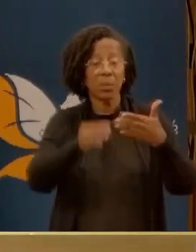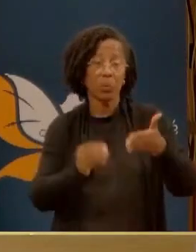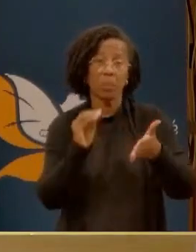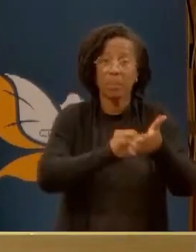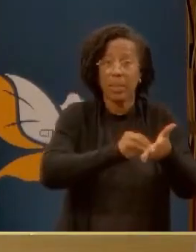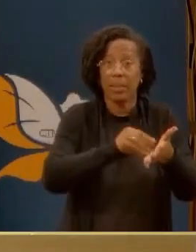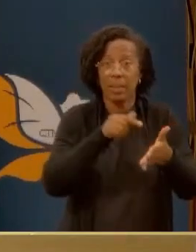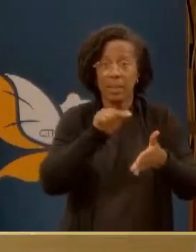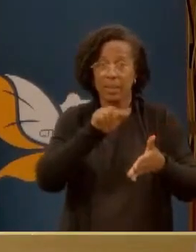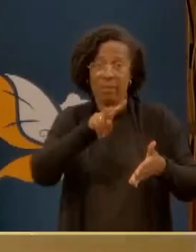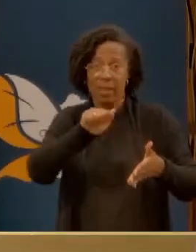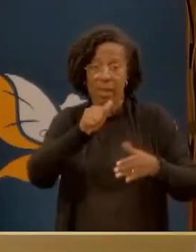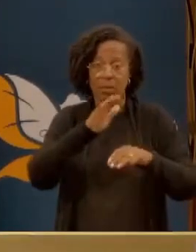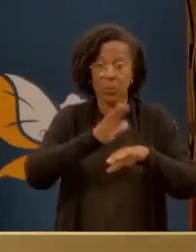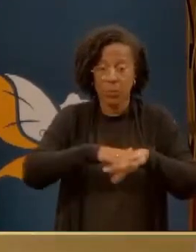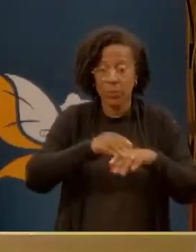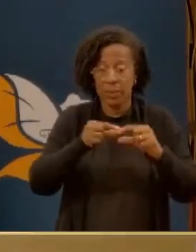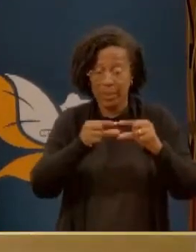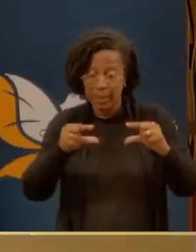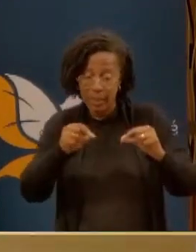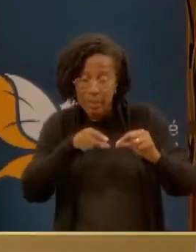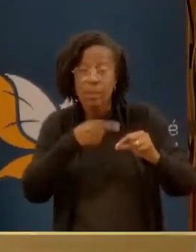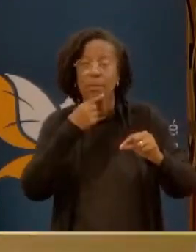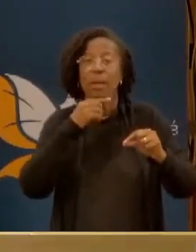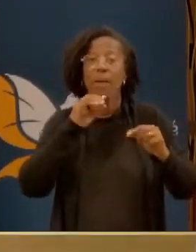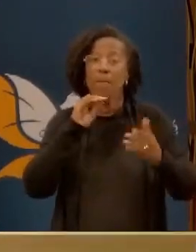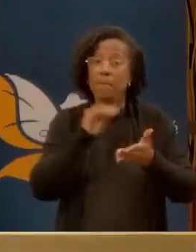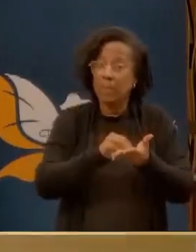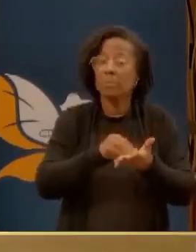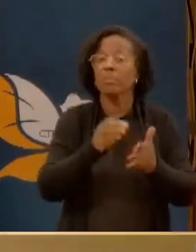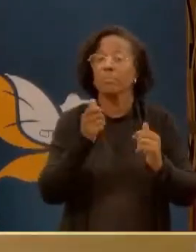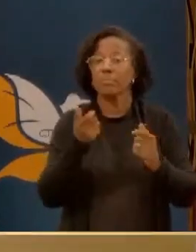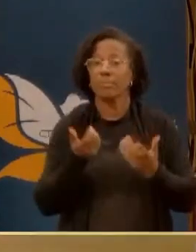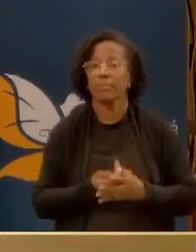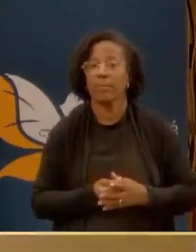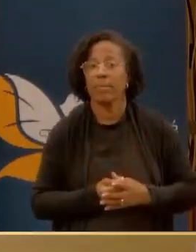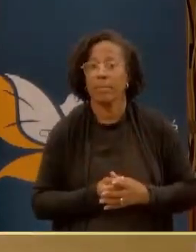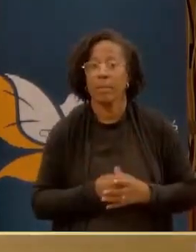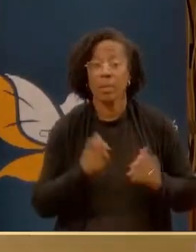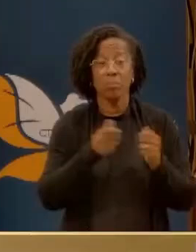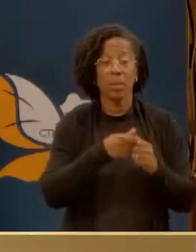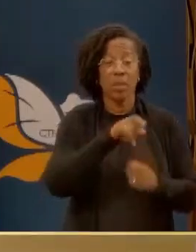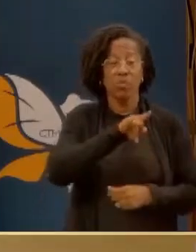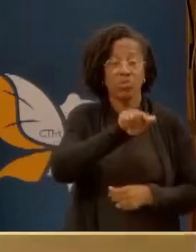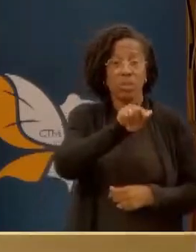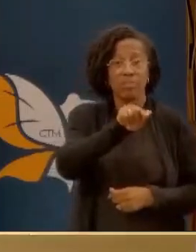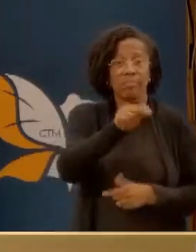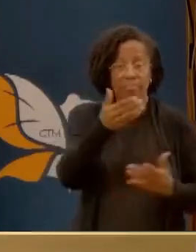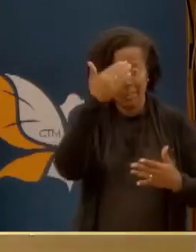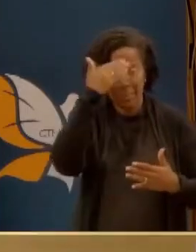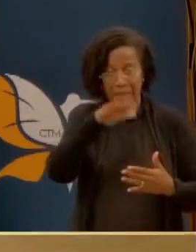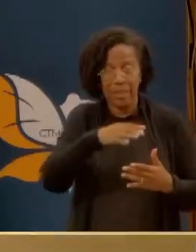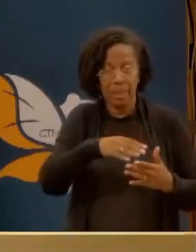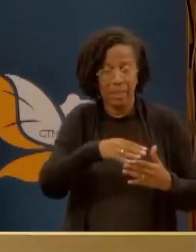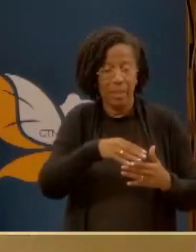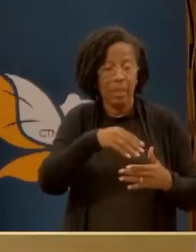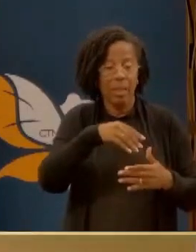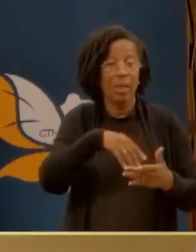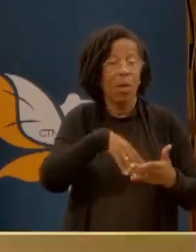sur les étiquettes le prix hors taxe. Alors on pourrait croire que hors taxe veut dire que c'est en dehors de toute taxe.